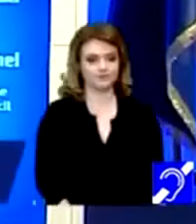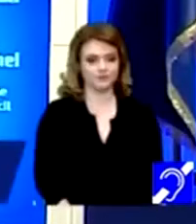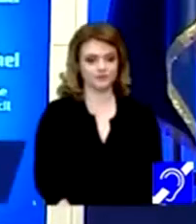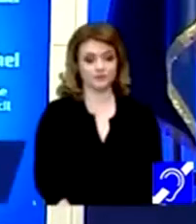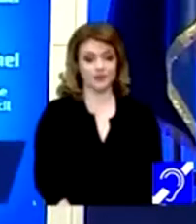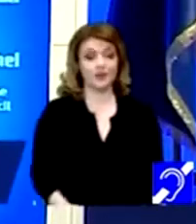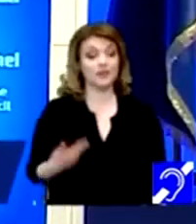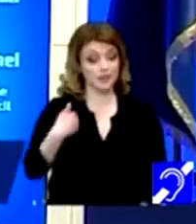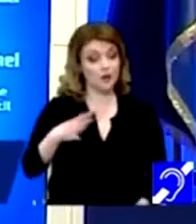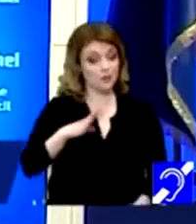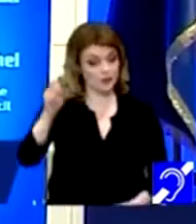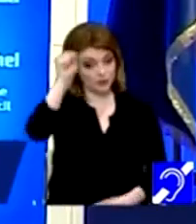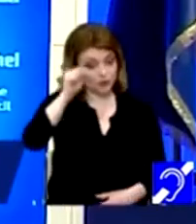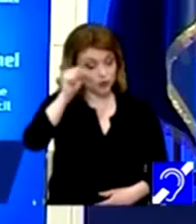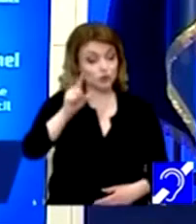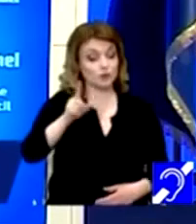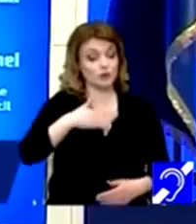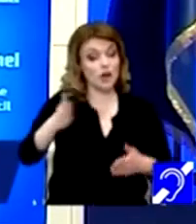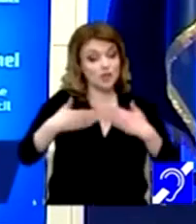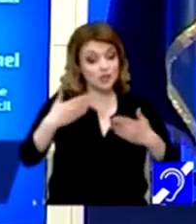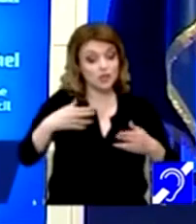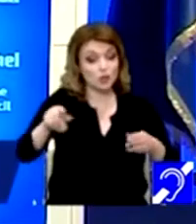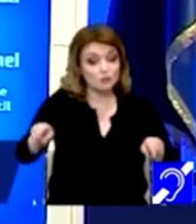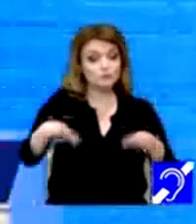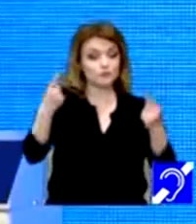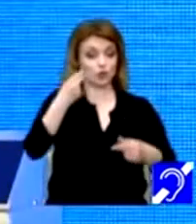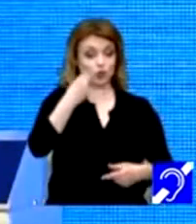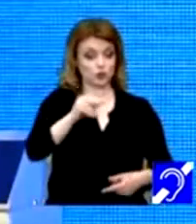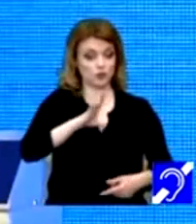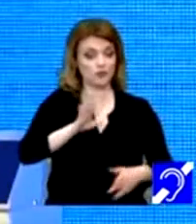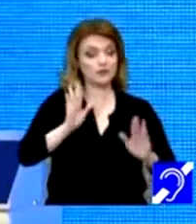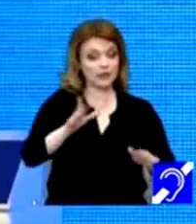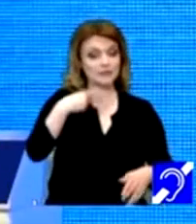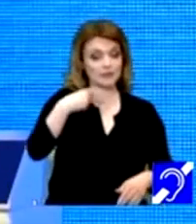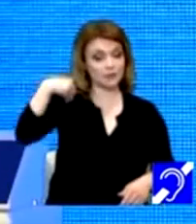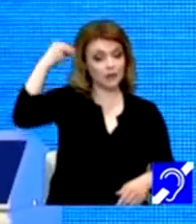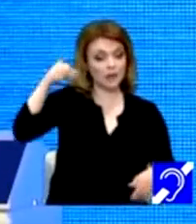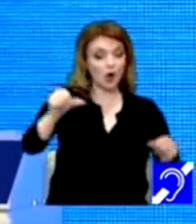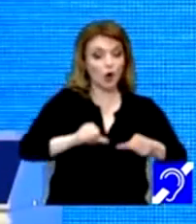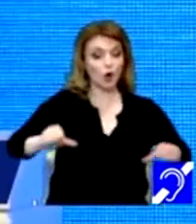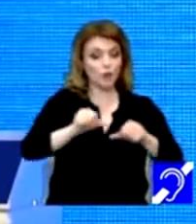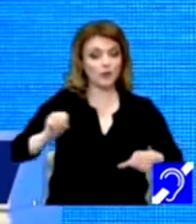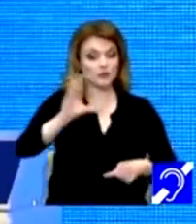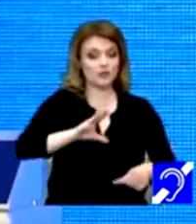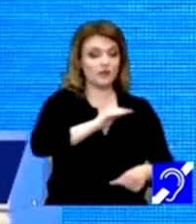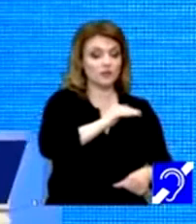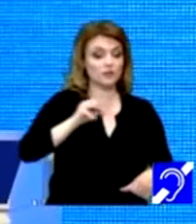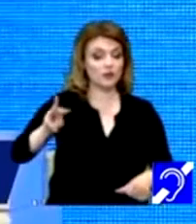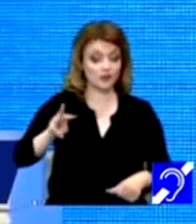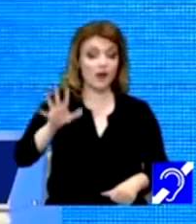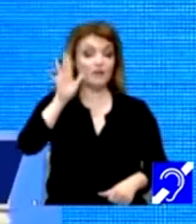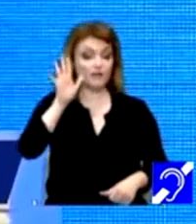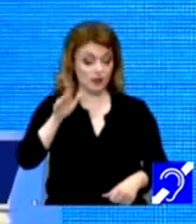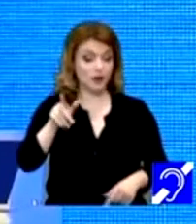Am venit în Turcia pentru a da relației noastre un nou impuls, a declarat la Ankara președintele Comisiei Europene, Ursula von der Leyen, în timp